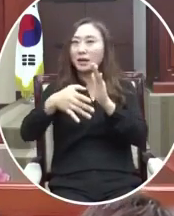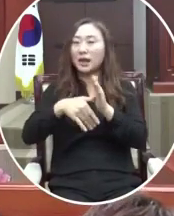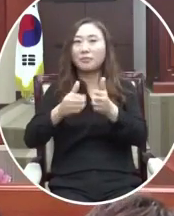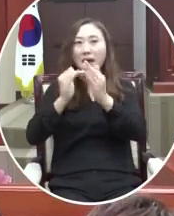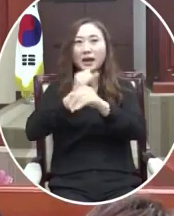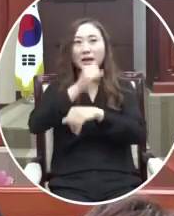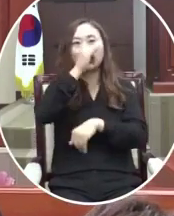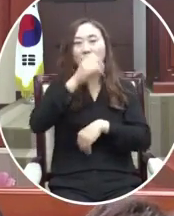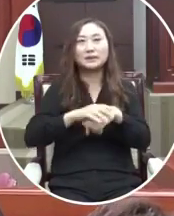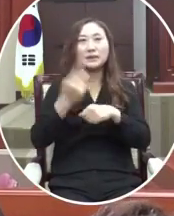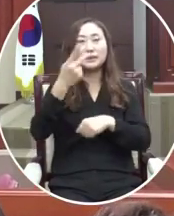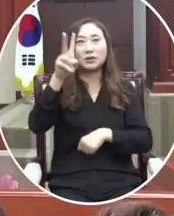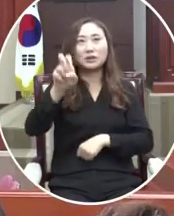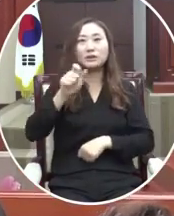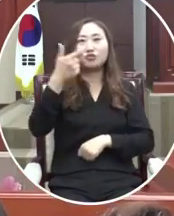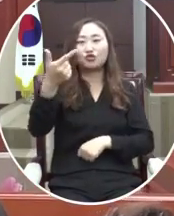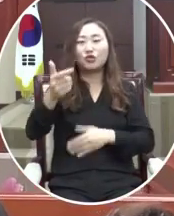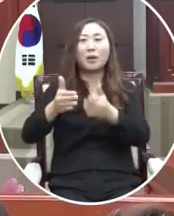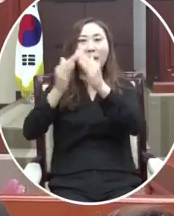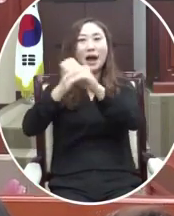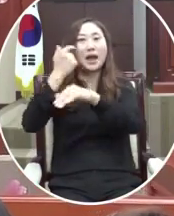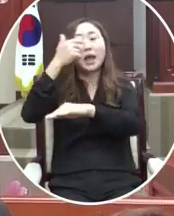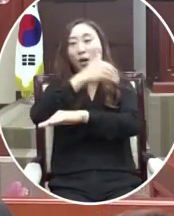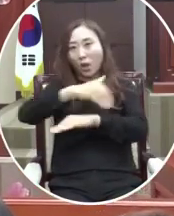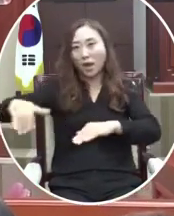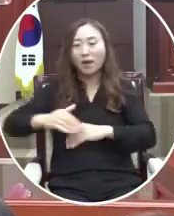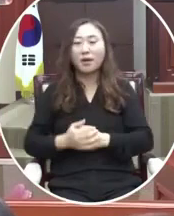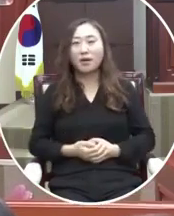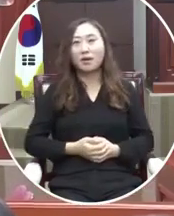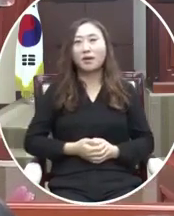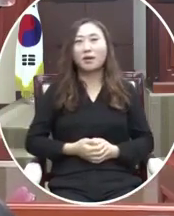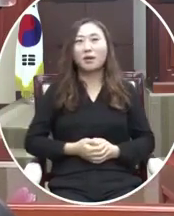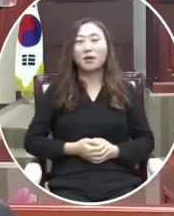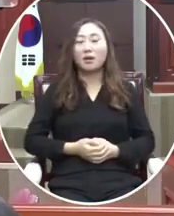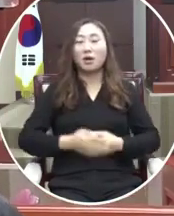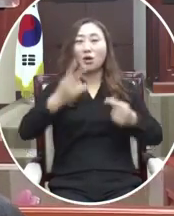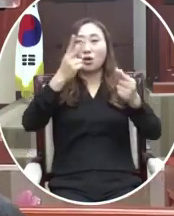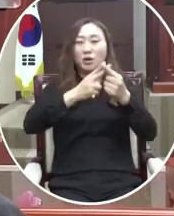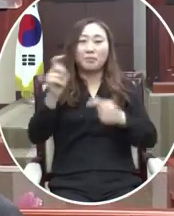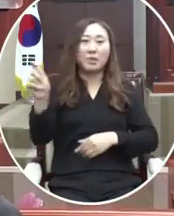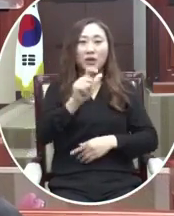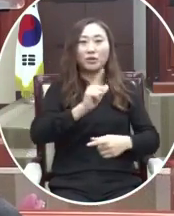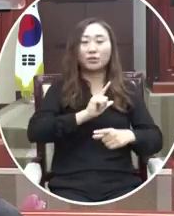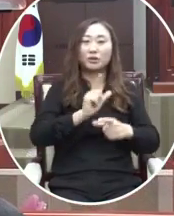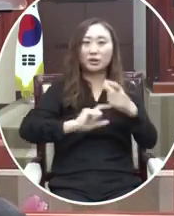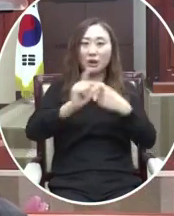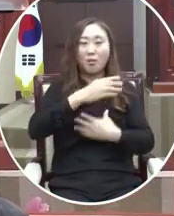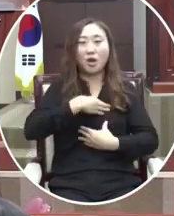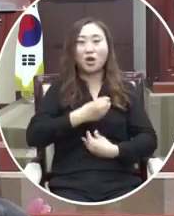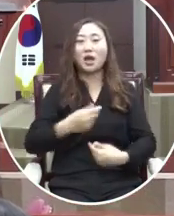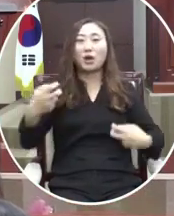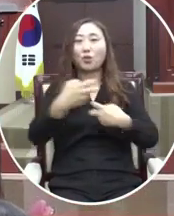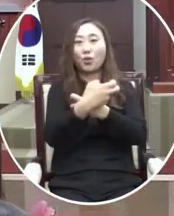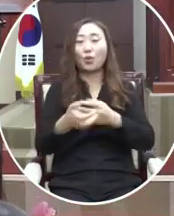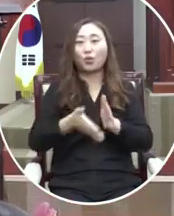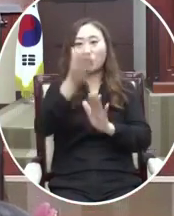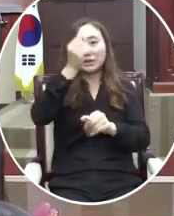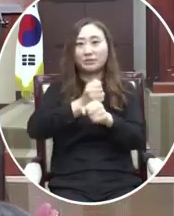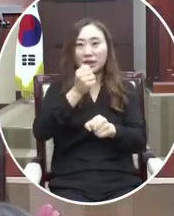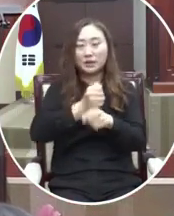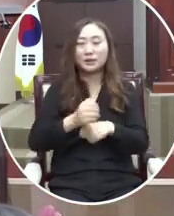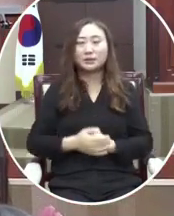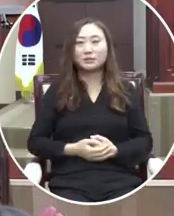2026년 관을 개관을 목표로 하겠습니다 둘째 더 빠르고 더 편리한 교통 도시를 조성해